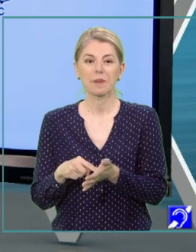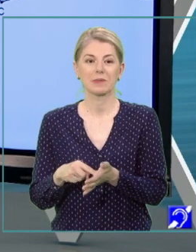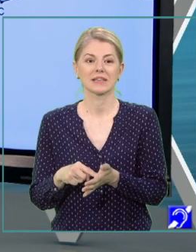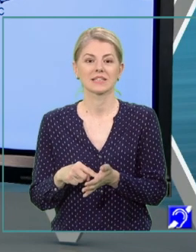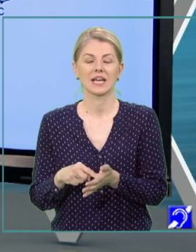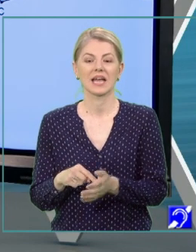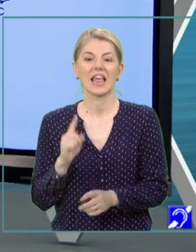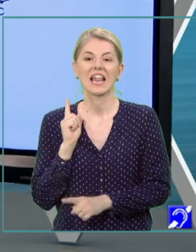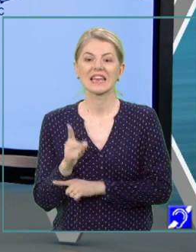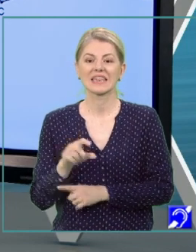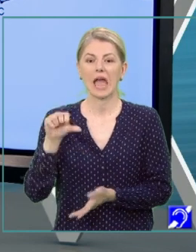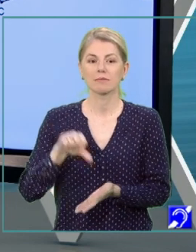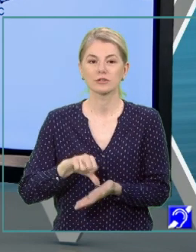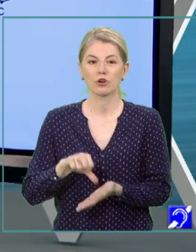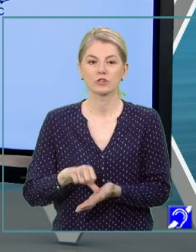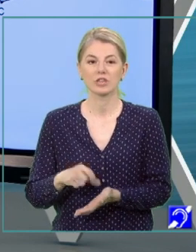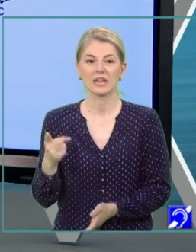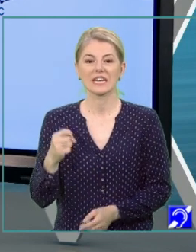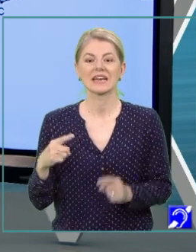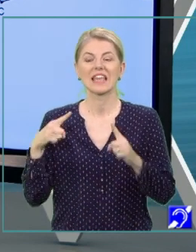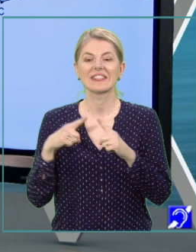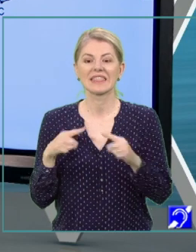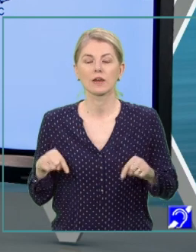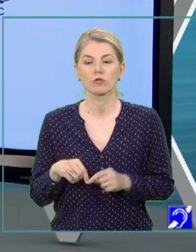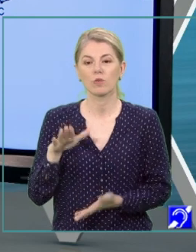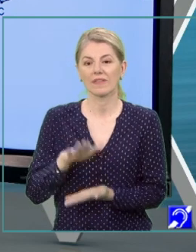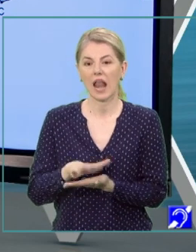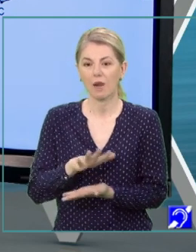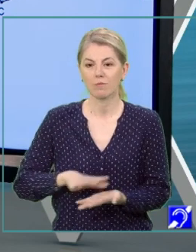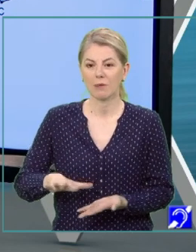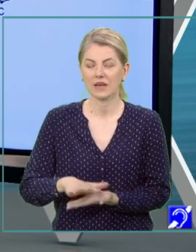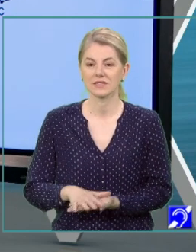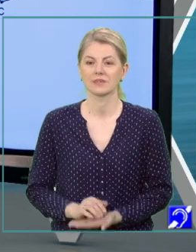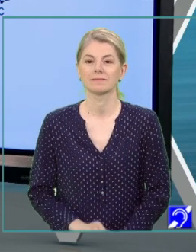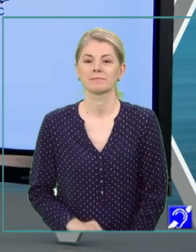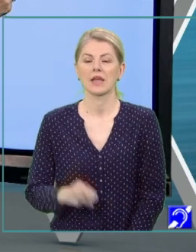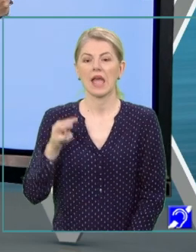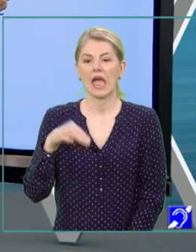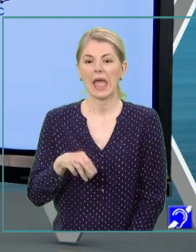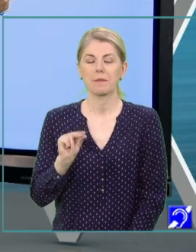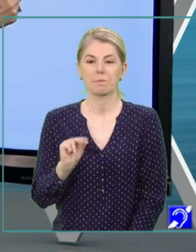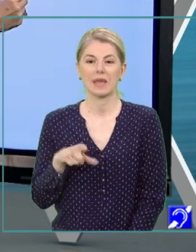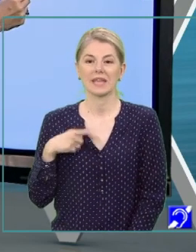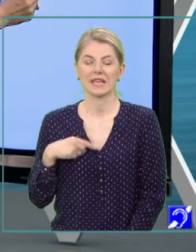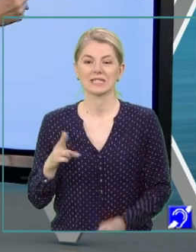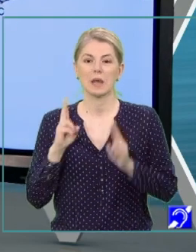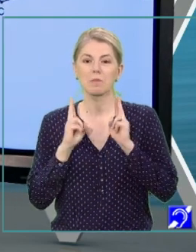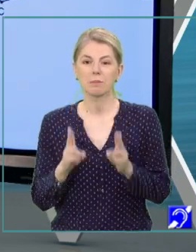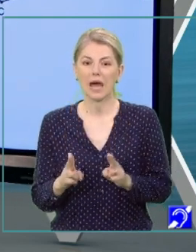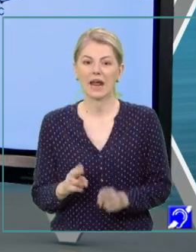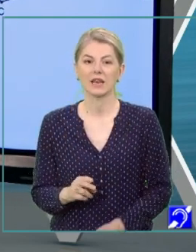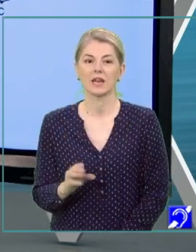reprezintă linia mijlocie în triunghiul de la bază, deci MP este paralel